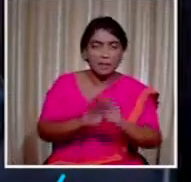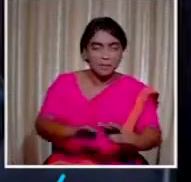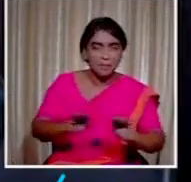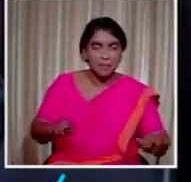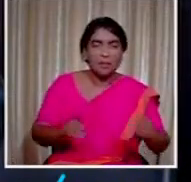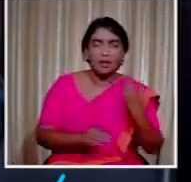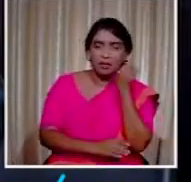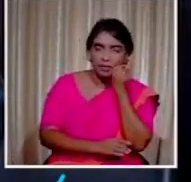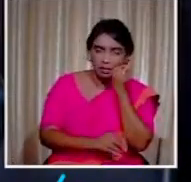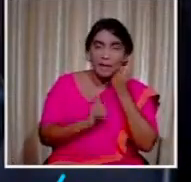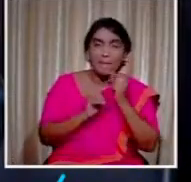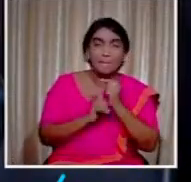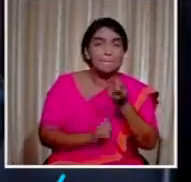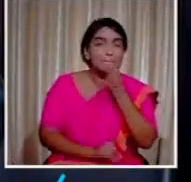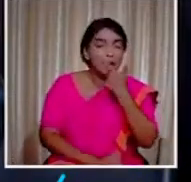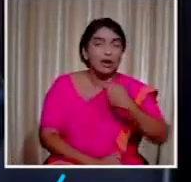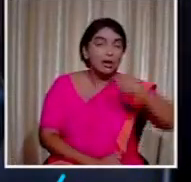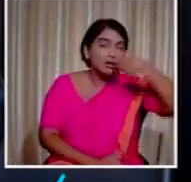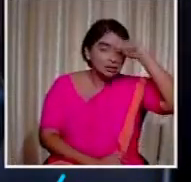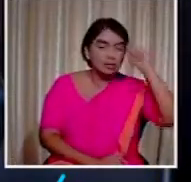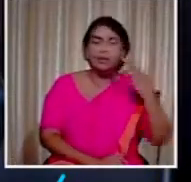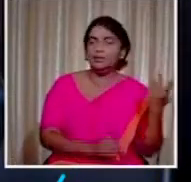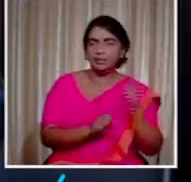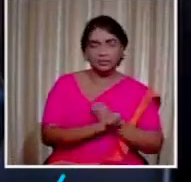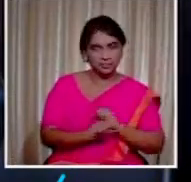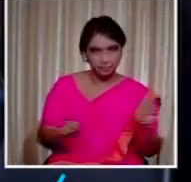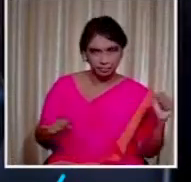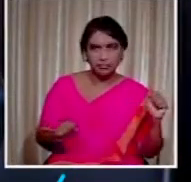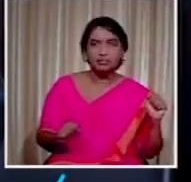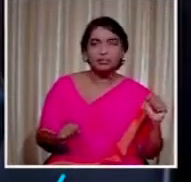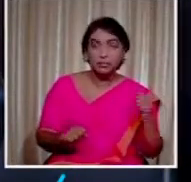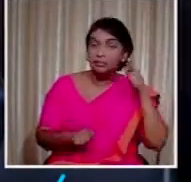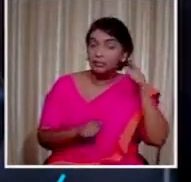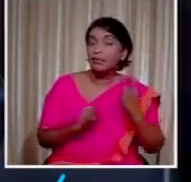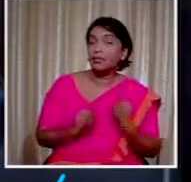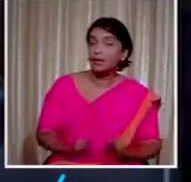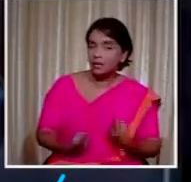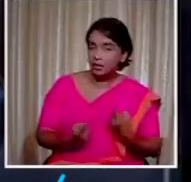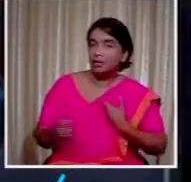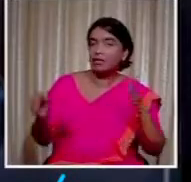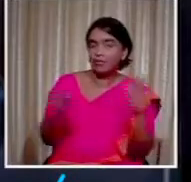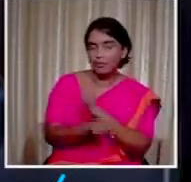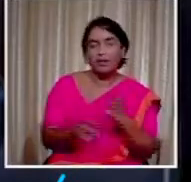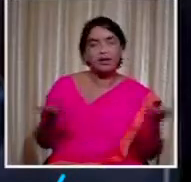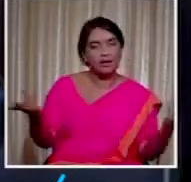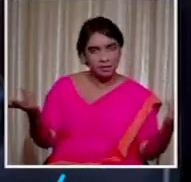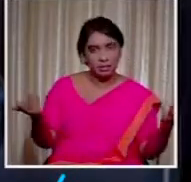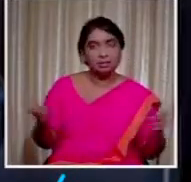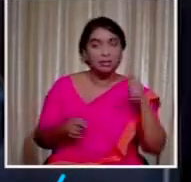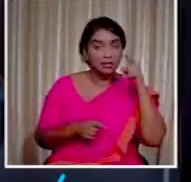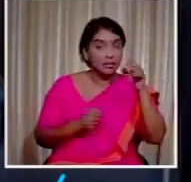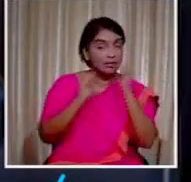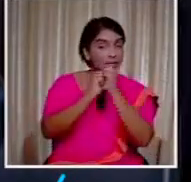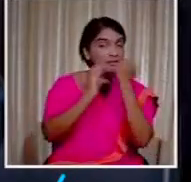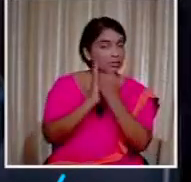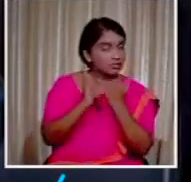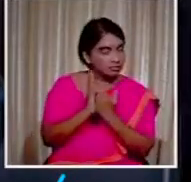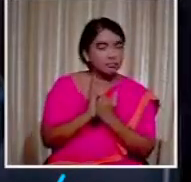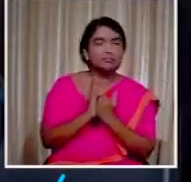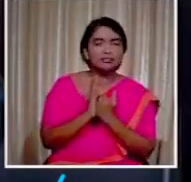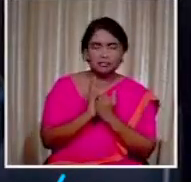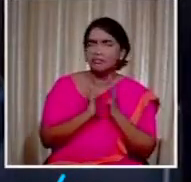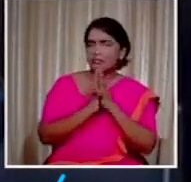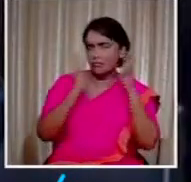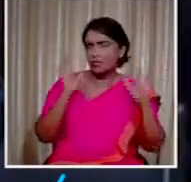දරුවෙකුට අසනීපයක් වුණාම උණට හිඹිරිසාවට දෙන්න පැනඩෝල් සිරප් එක නැහැ. ඒ අවශ්‍යතාවයත් සම්පූර්ණ කෙරෙලා නැහැ. ඒ නිසා ඔබතුමාලගේ වැඩපිළිවෙලේ පිළිබඳ